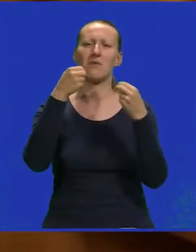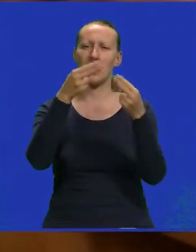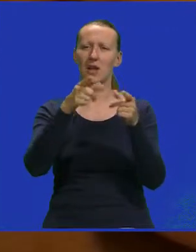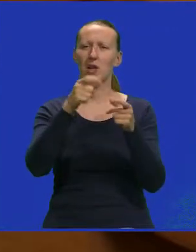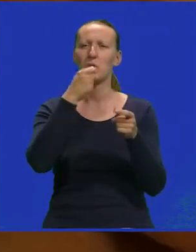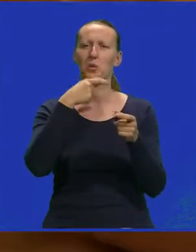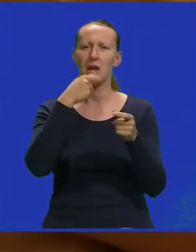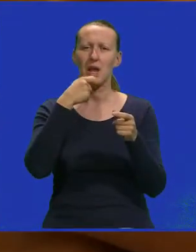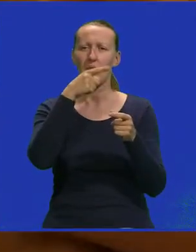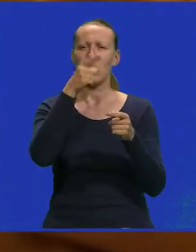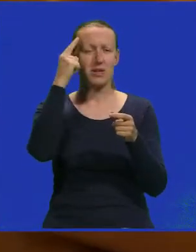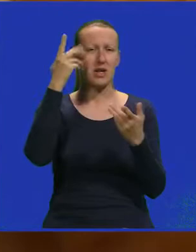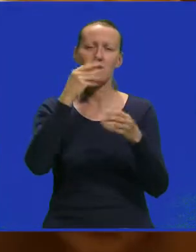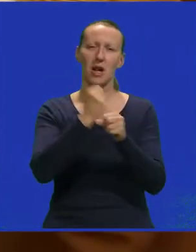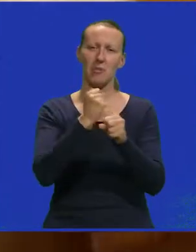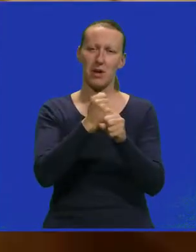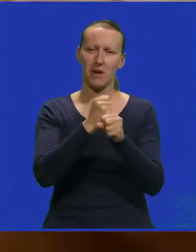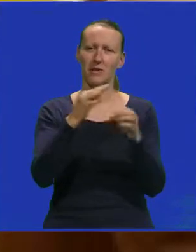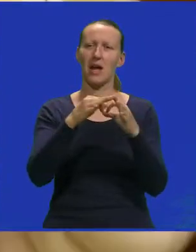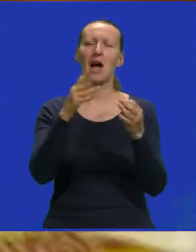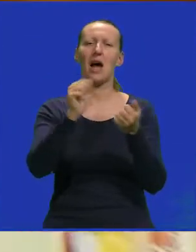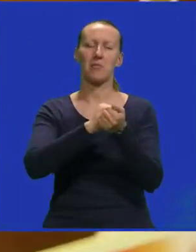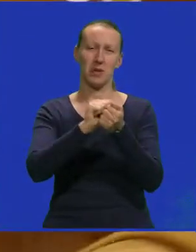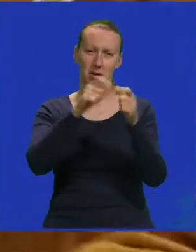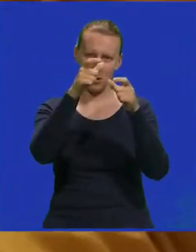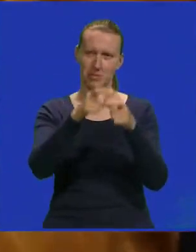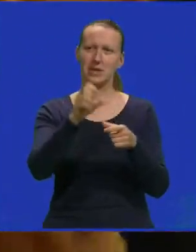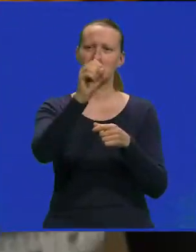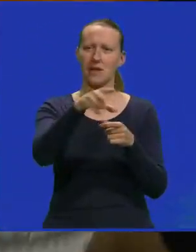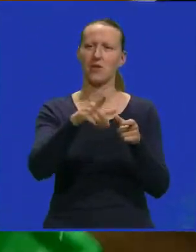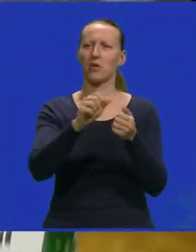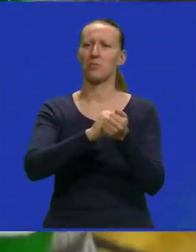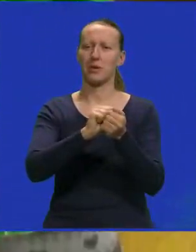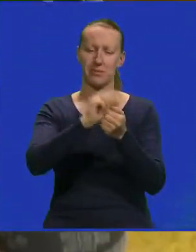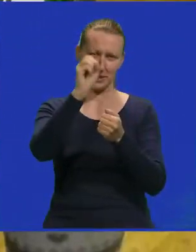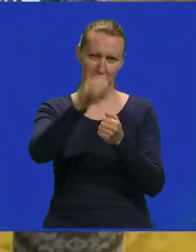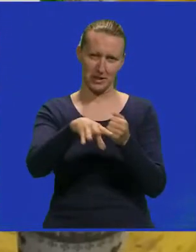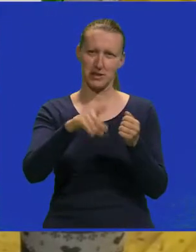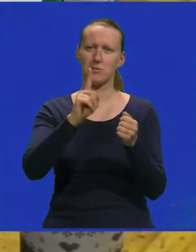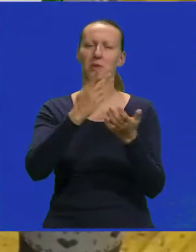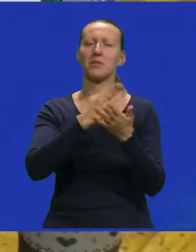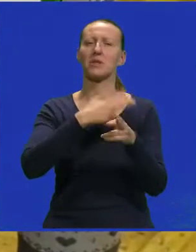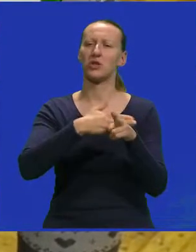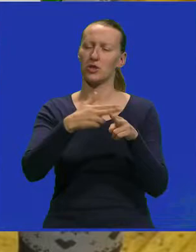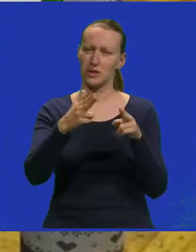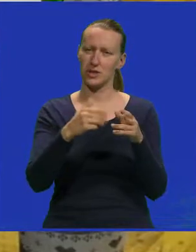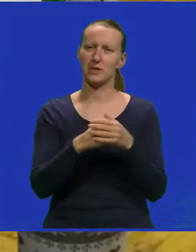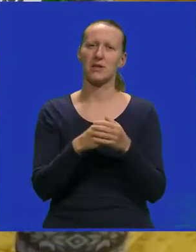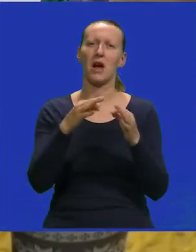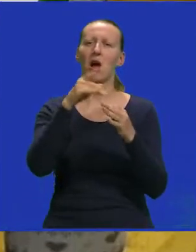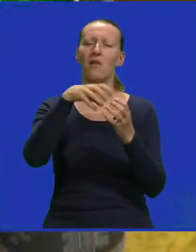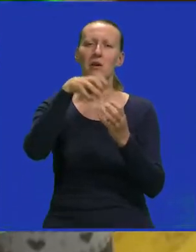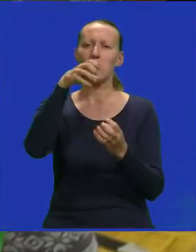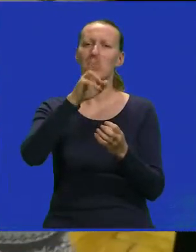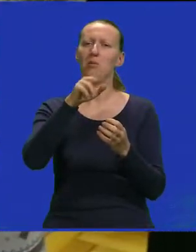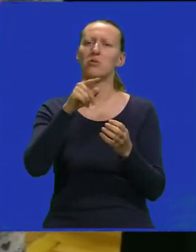u ljekarnu i oni znaju što napraviti s njom, a karton možemo... Pazite u karton, samo mora biti čisti. Aha. A ova boca